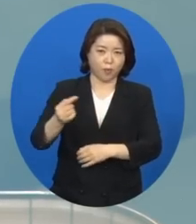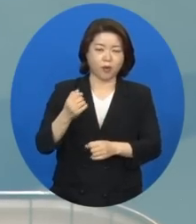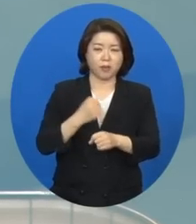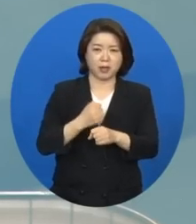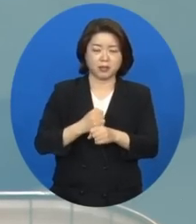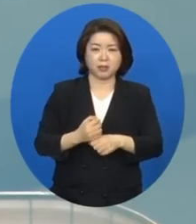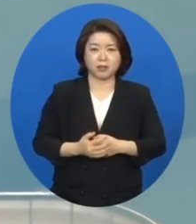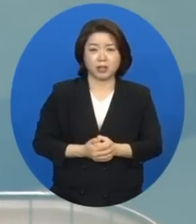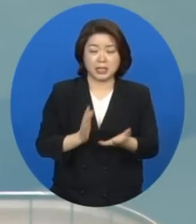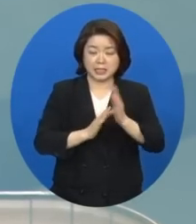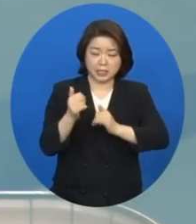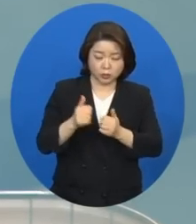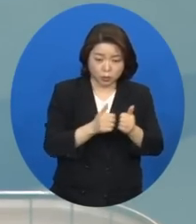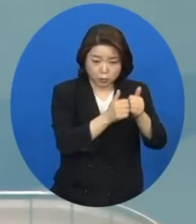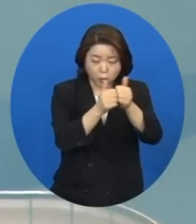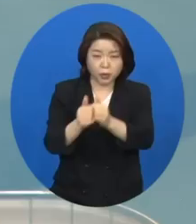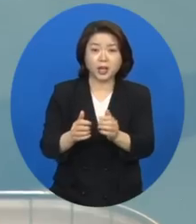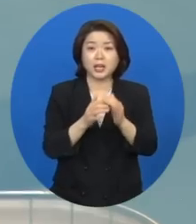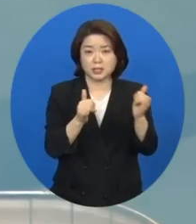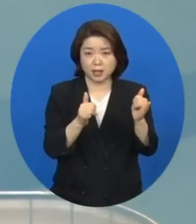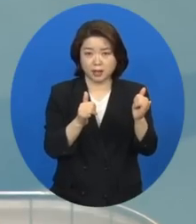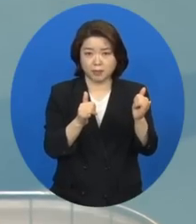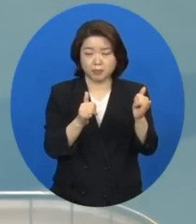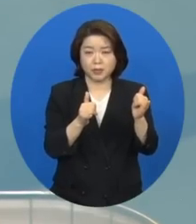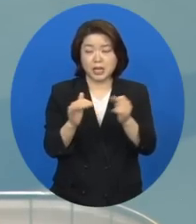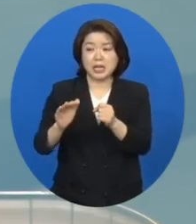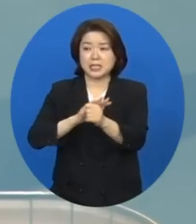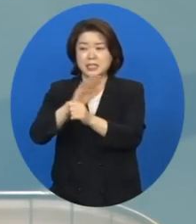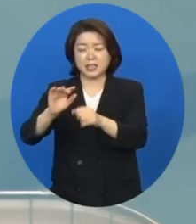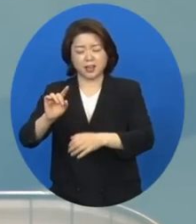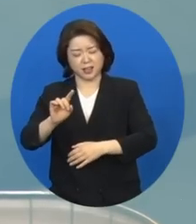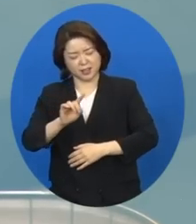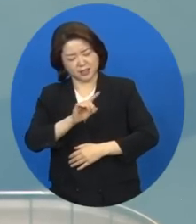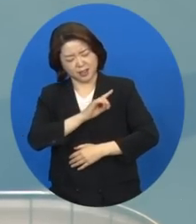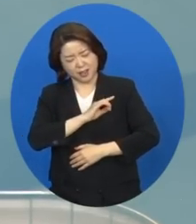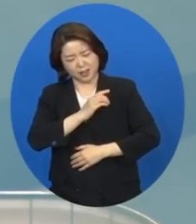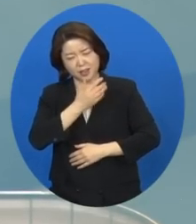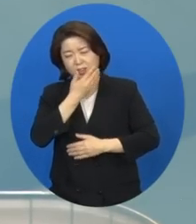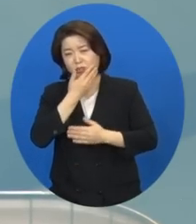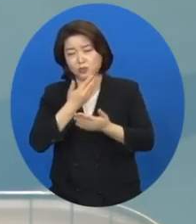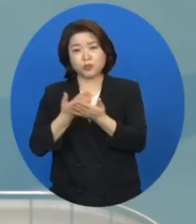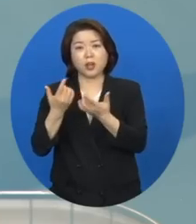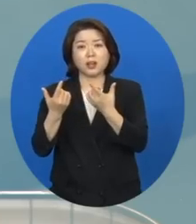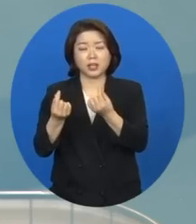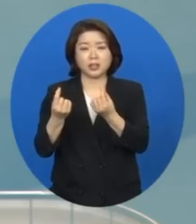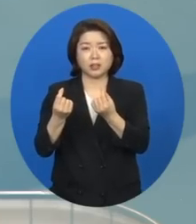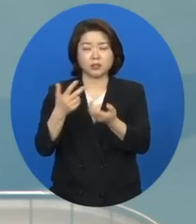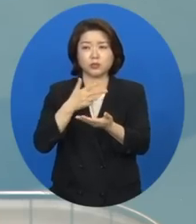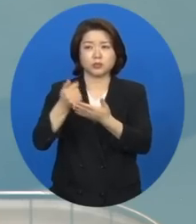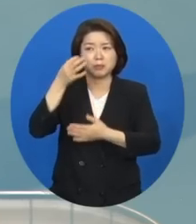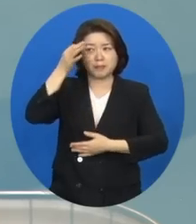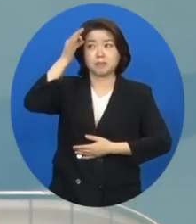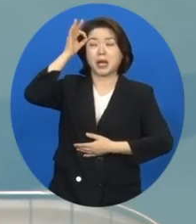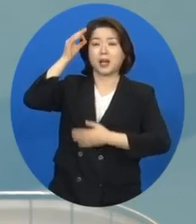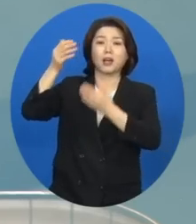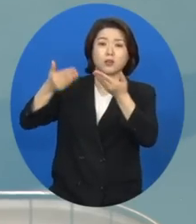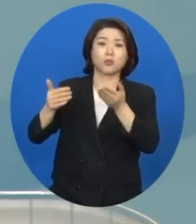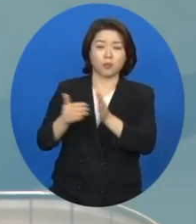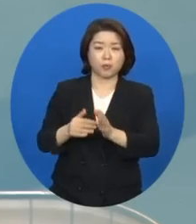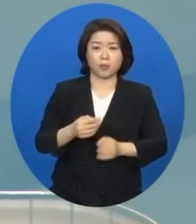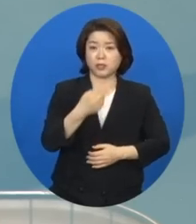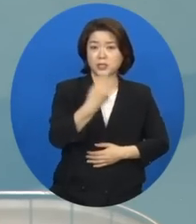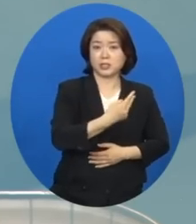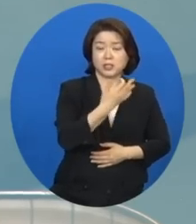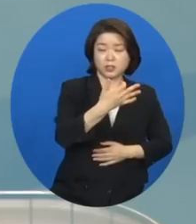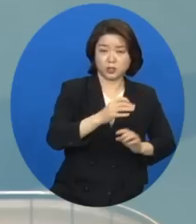동행하는 사람에게 사랑이 제일이라는 것을 주님은 깨닫게 하셨어요. 2019년